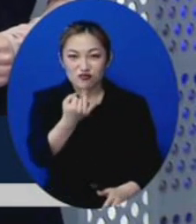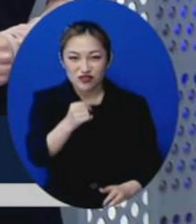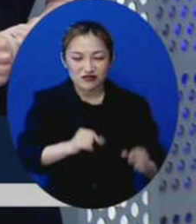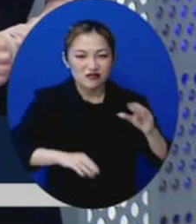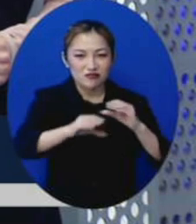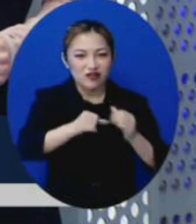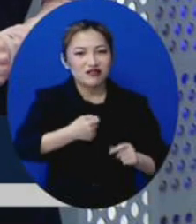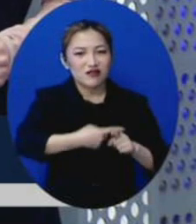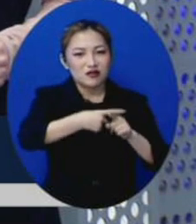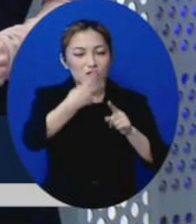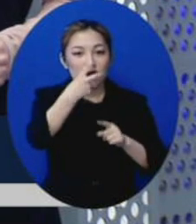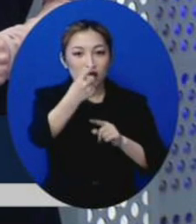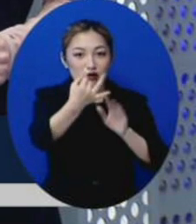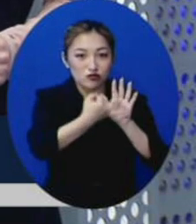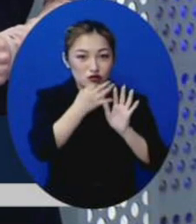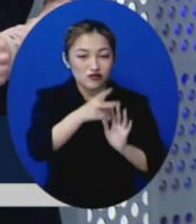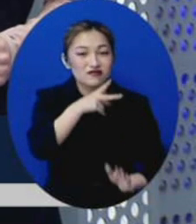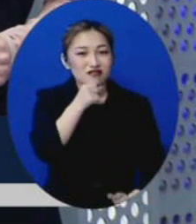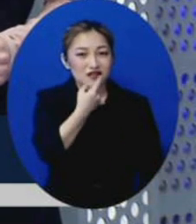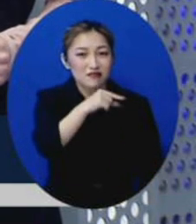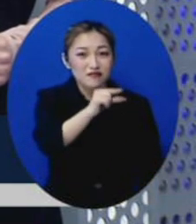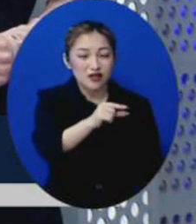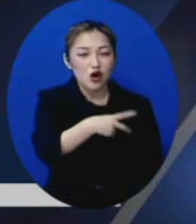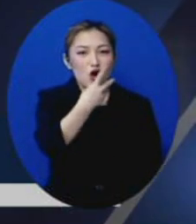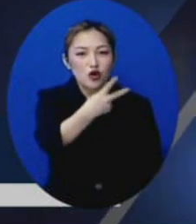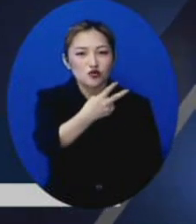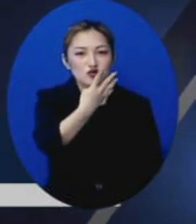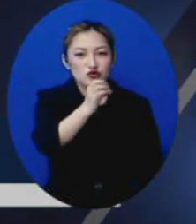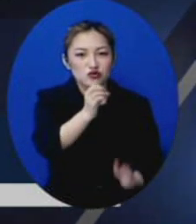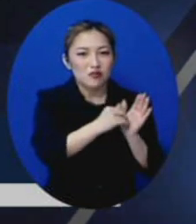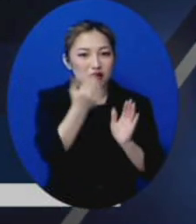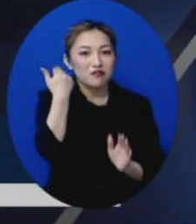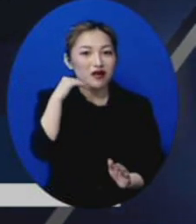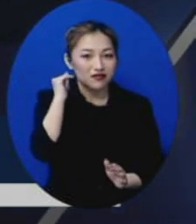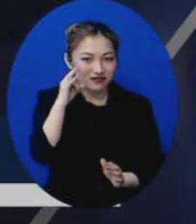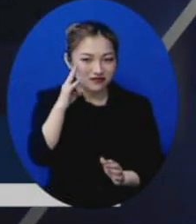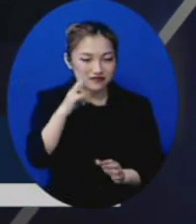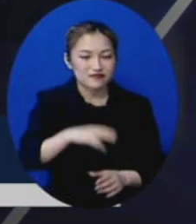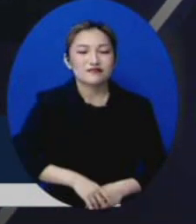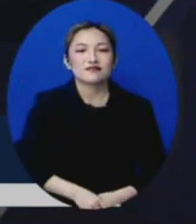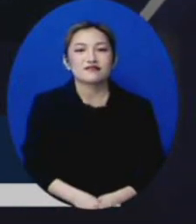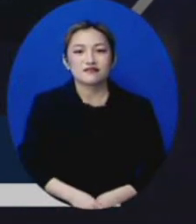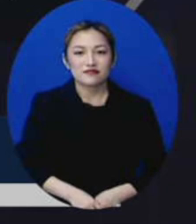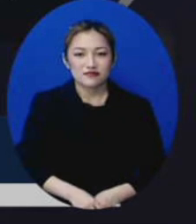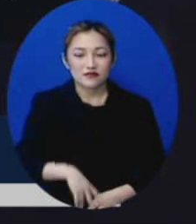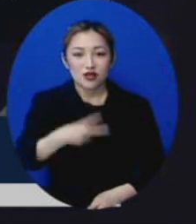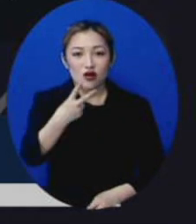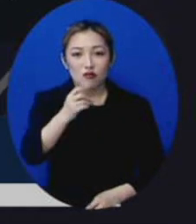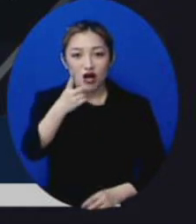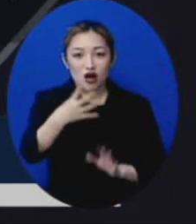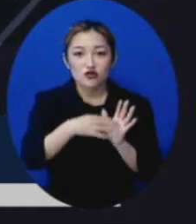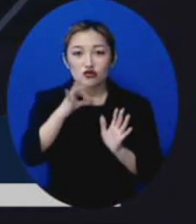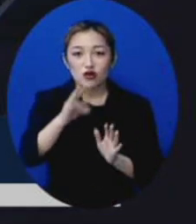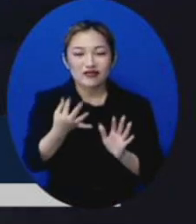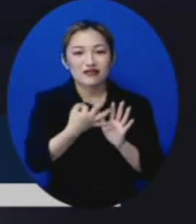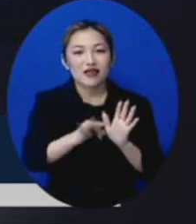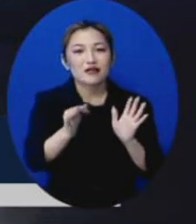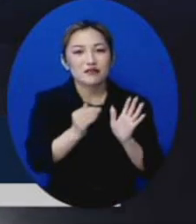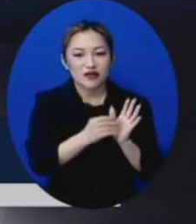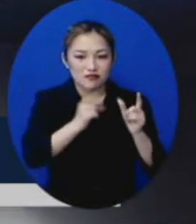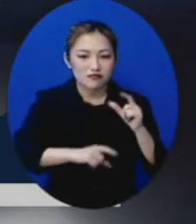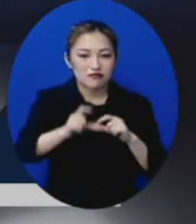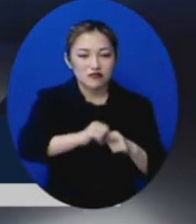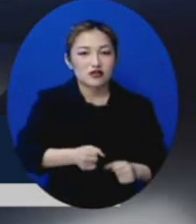За 2017 онд хөдөлмөрийн үсний доод хэмжээ 240 мянган төгрөг болгон тогтоосон бол 2019 онд 80 мянган төгрөгөөр